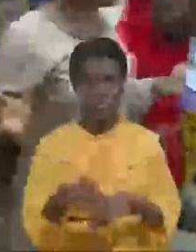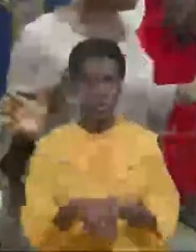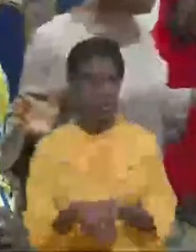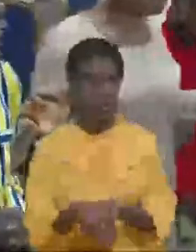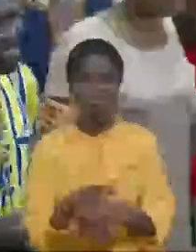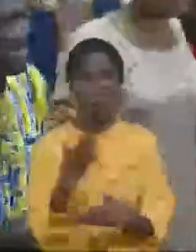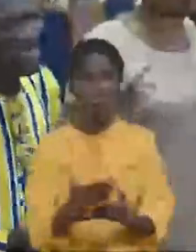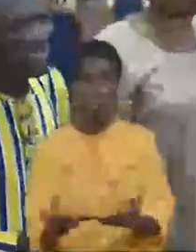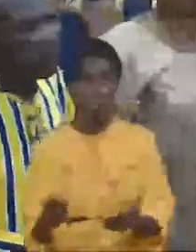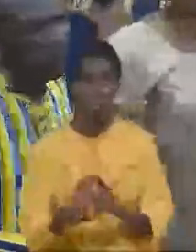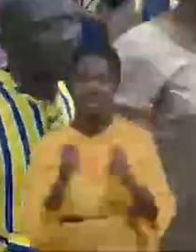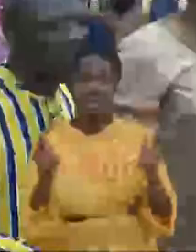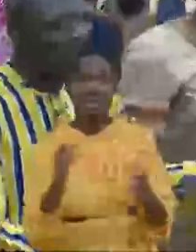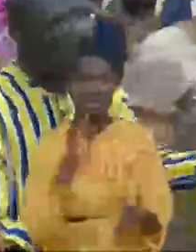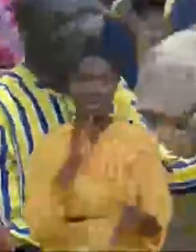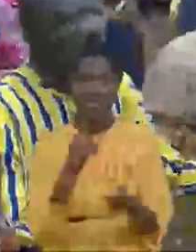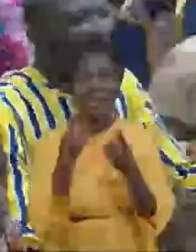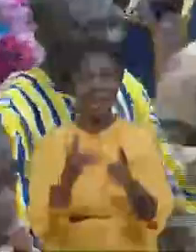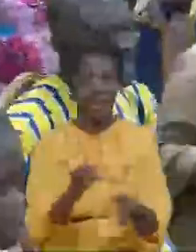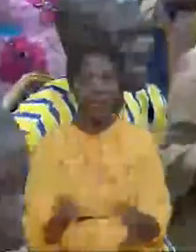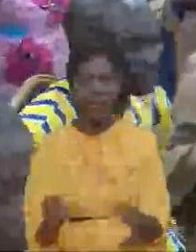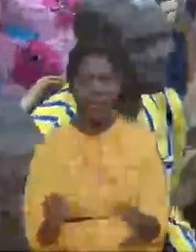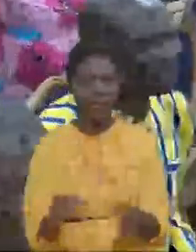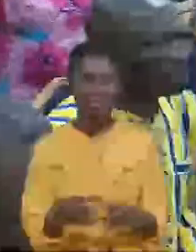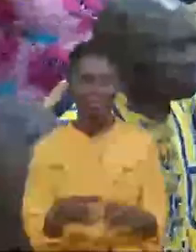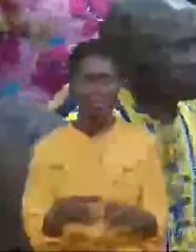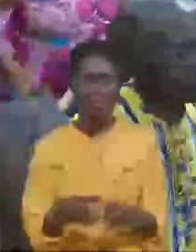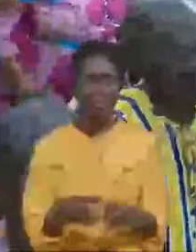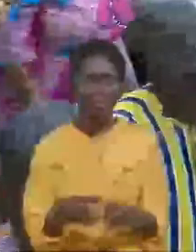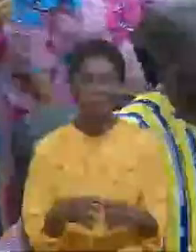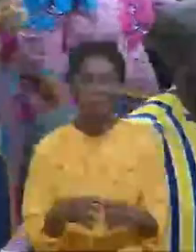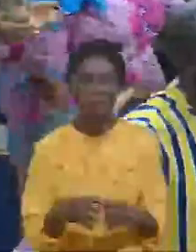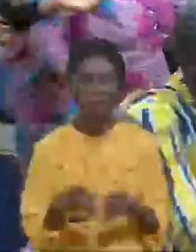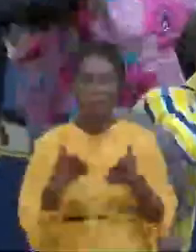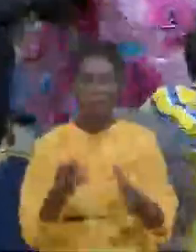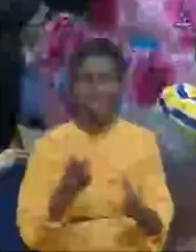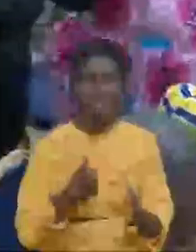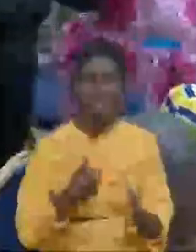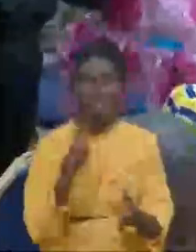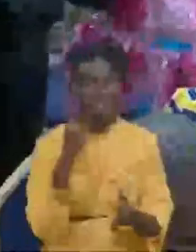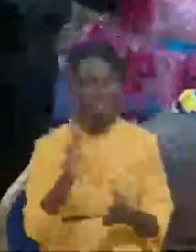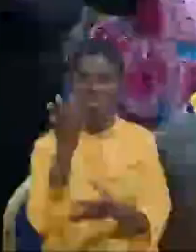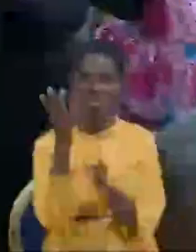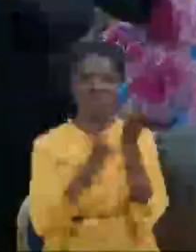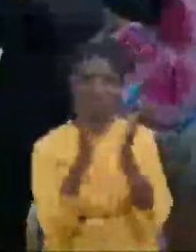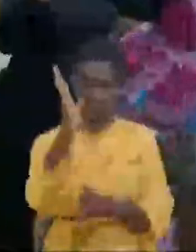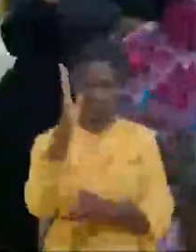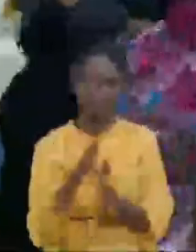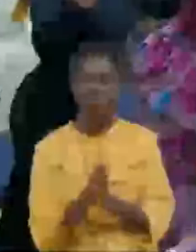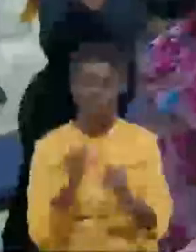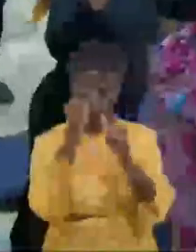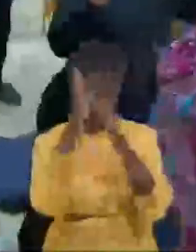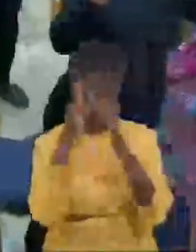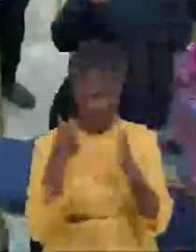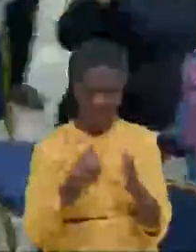de grand va se produire. Que je vois vos mains. Père, nous te